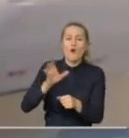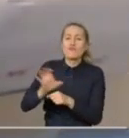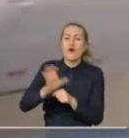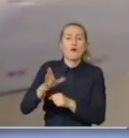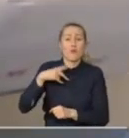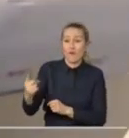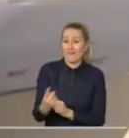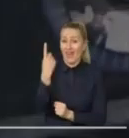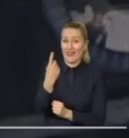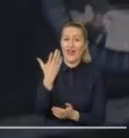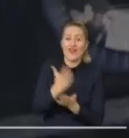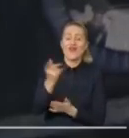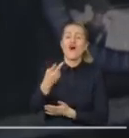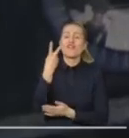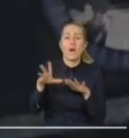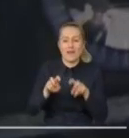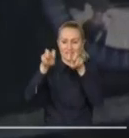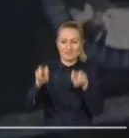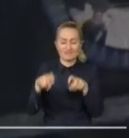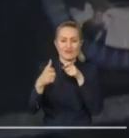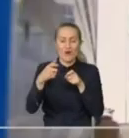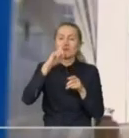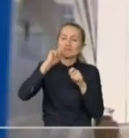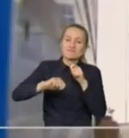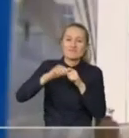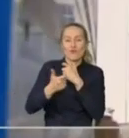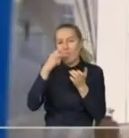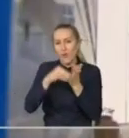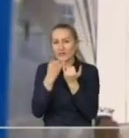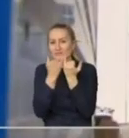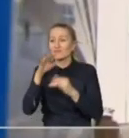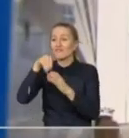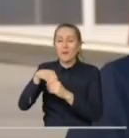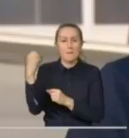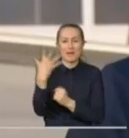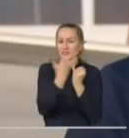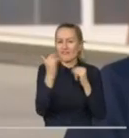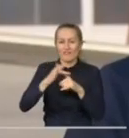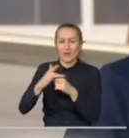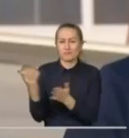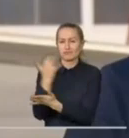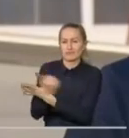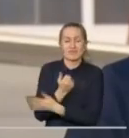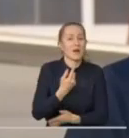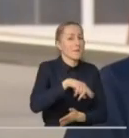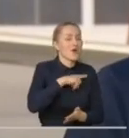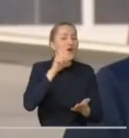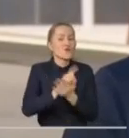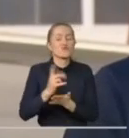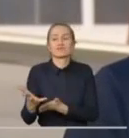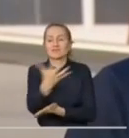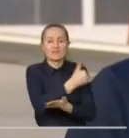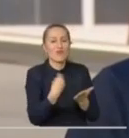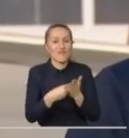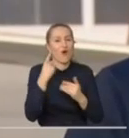w jednym egzemplarzu jako dwumiejscowy szybowiec doświadczalno-rekordowy. Na koncie ma aż 5 rekordów. Udało nam się zebrać oczekiwaną kwotę, to jest